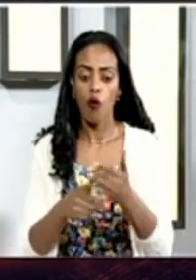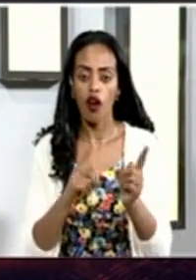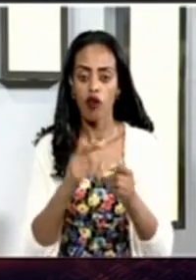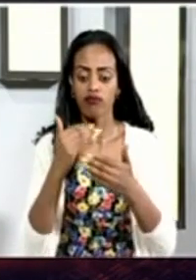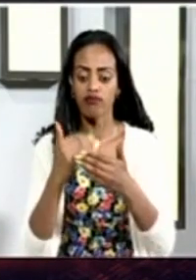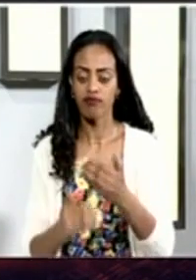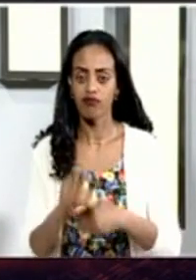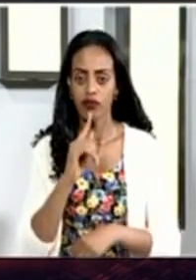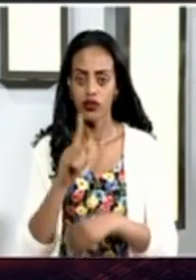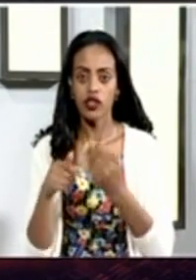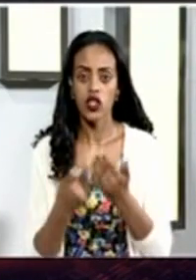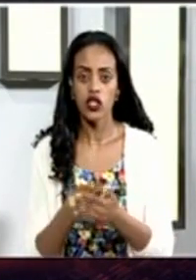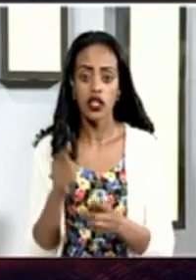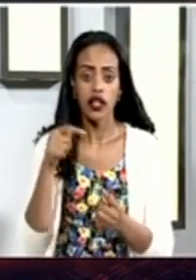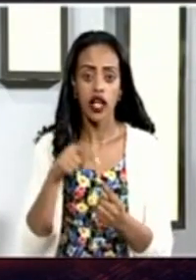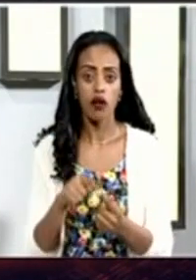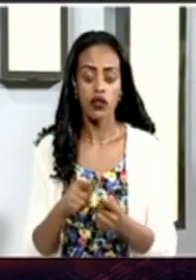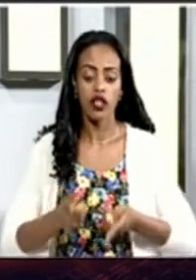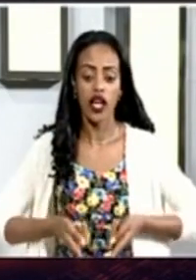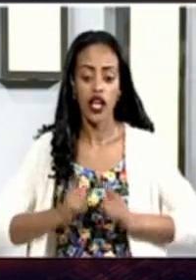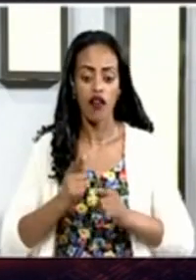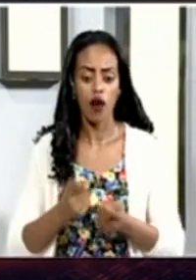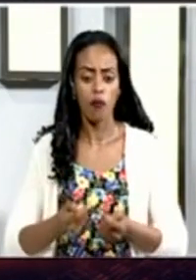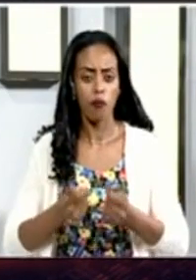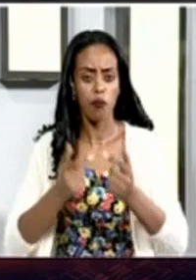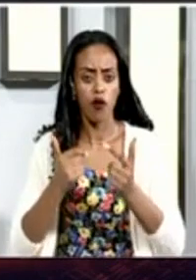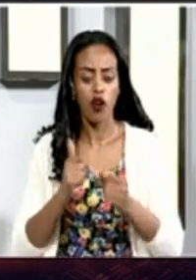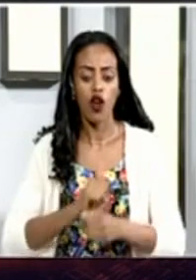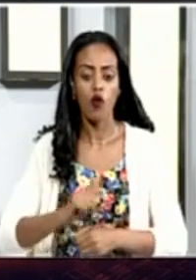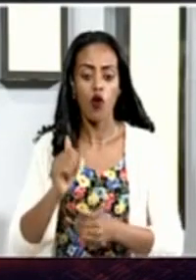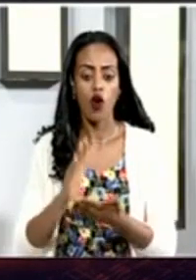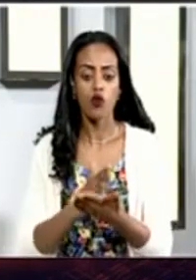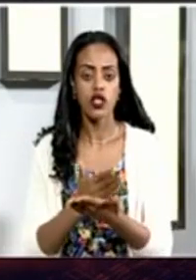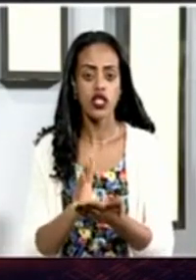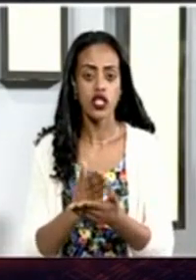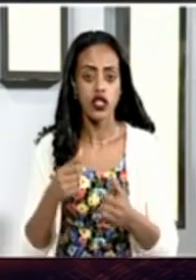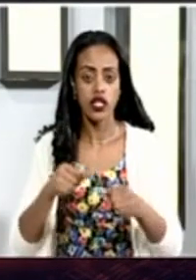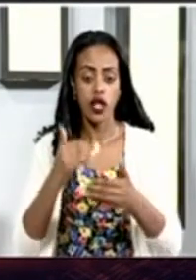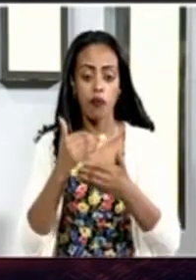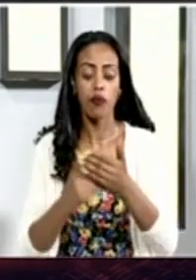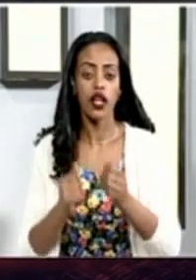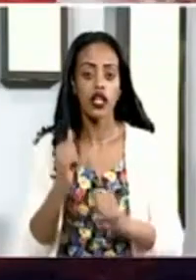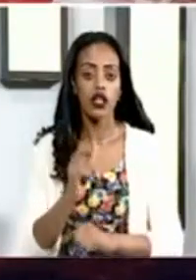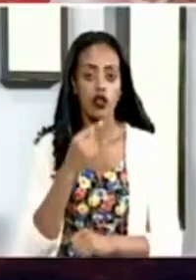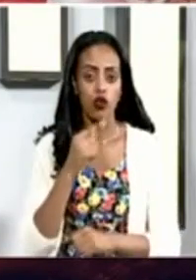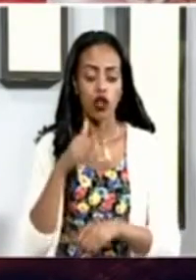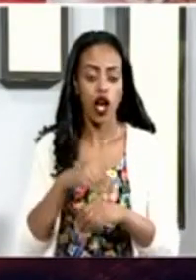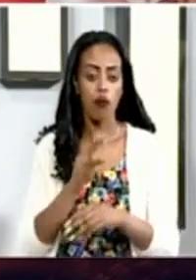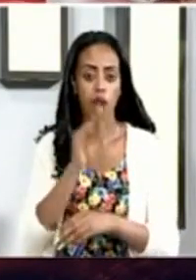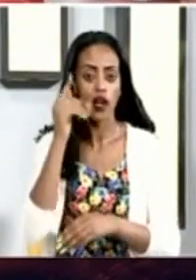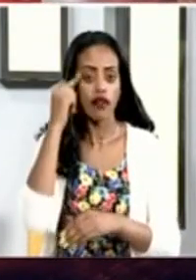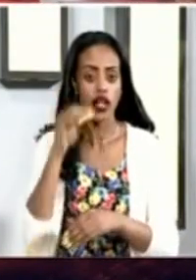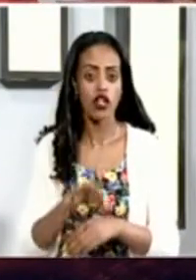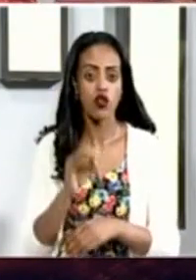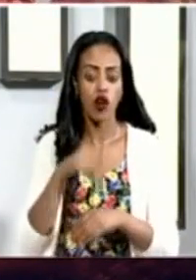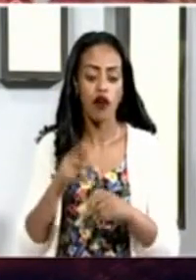نالله لذي نا أفت ناي نورا مخوار ناي وعلو كده أمك لال ناي وعلو كده تساوتيل ناينا أب معراب تقرأي